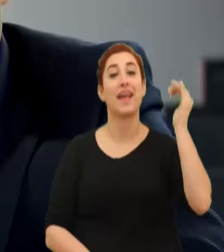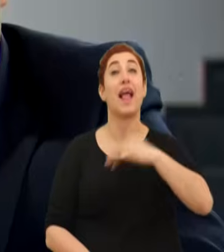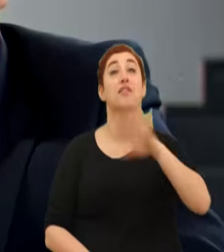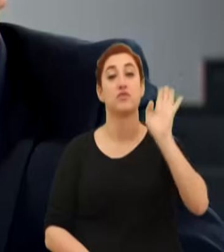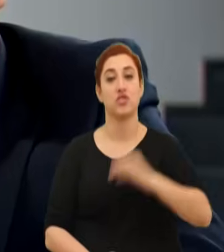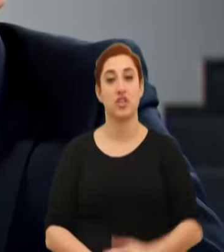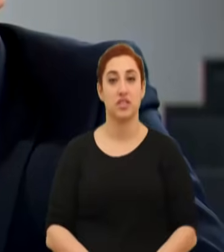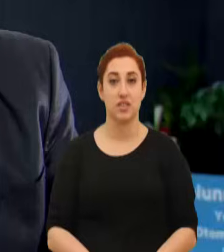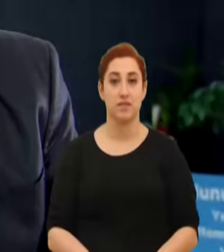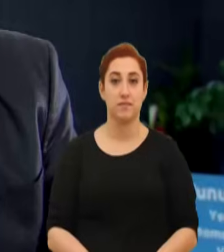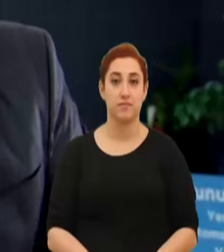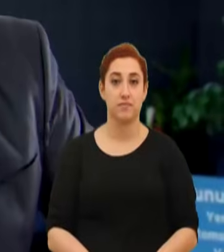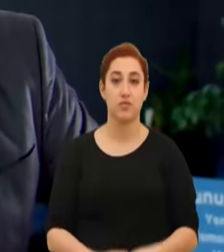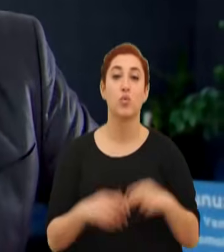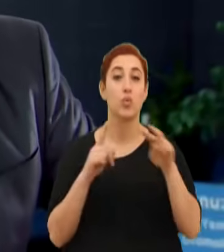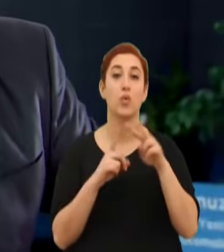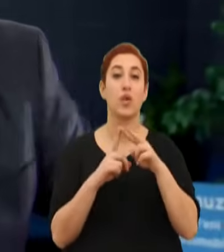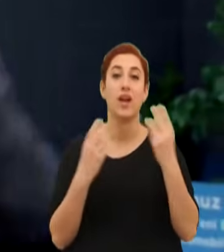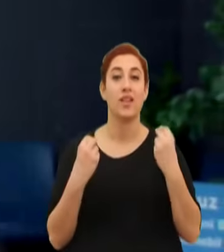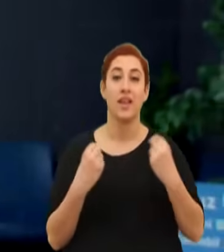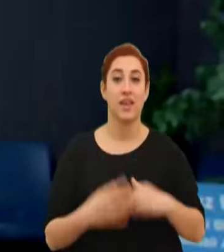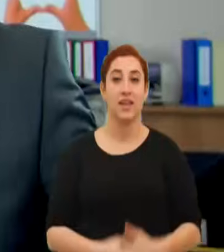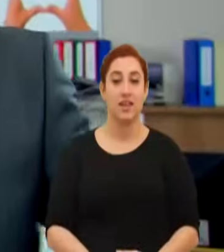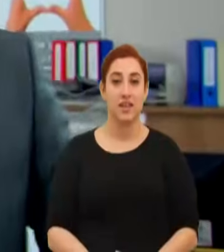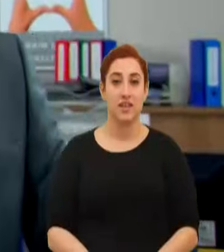da geliyoruz. Sağ ol Nurhan.